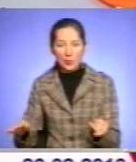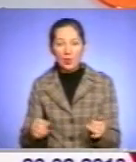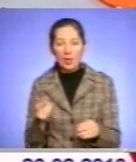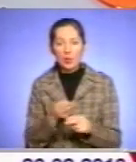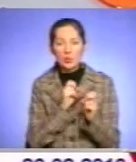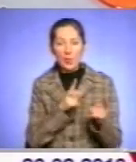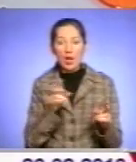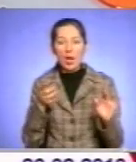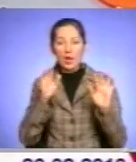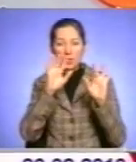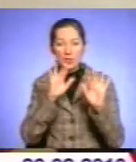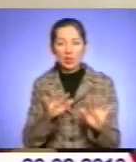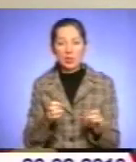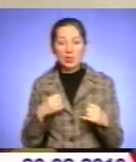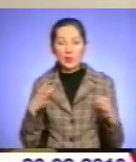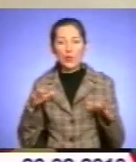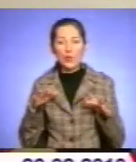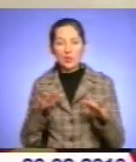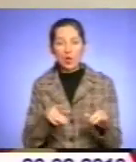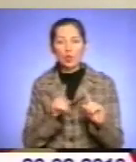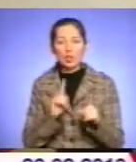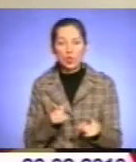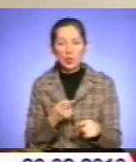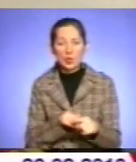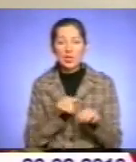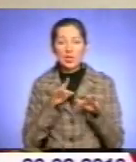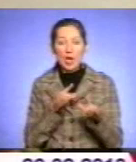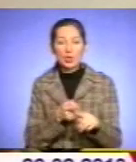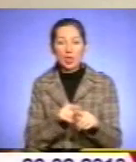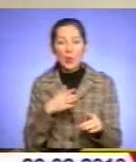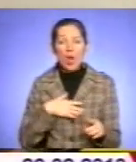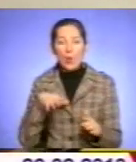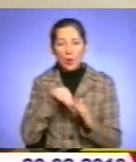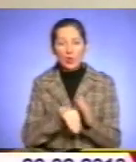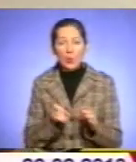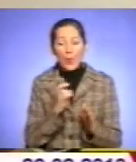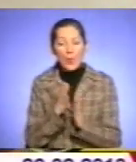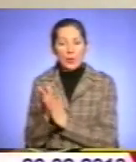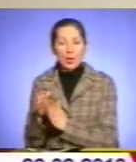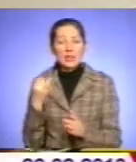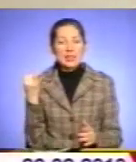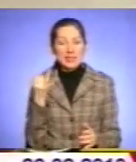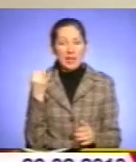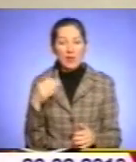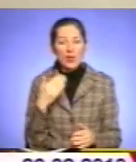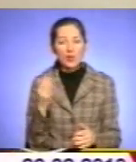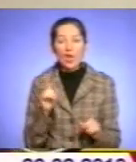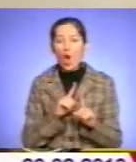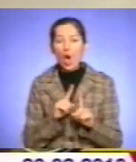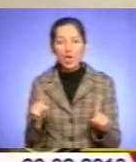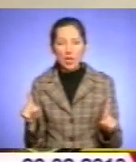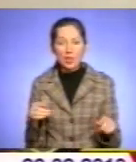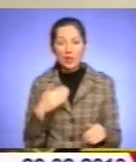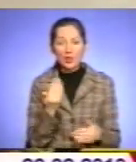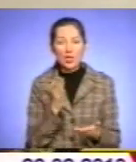інтернеті», святкові заходи. Дійсно, ці заходи, які ми впроваджуємо в бібліотеку, вони цікаві, вони оригінальні і